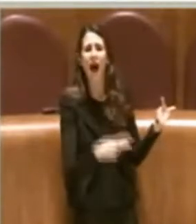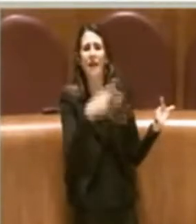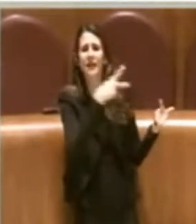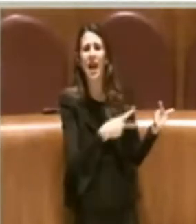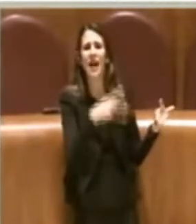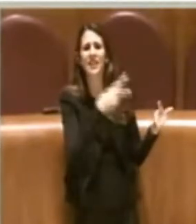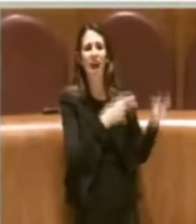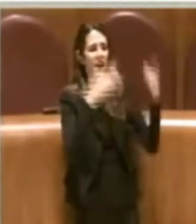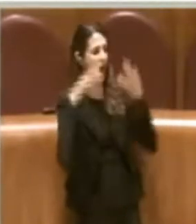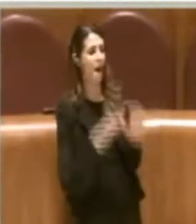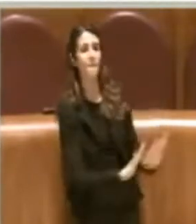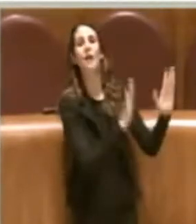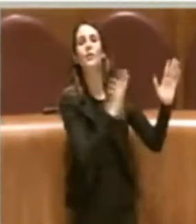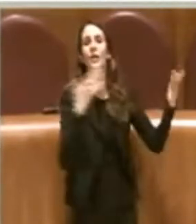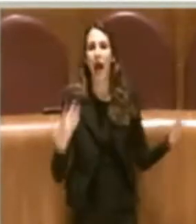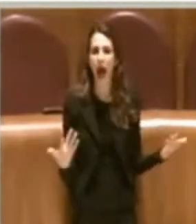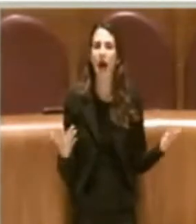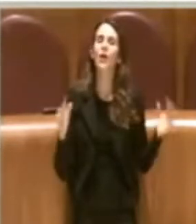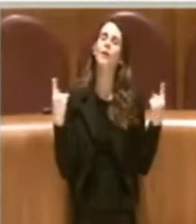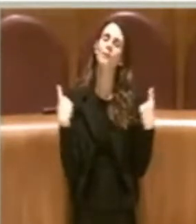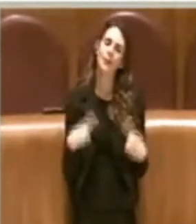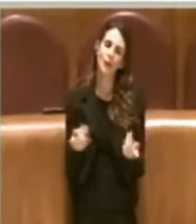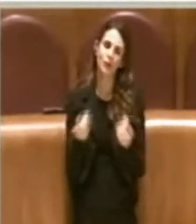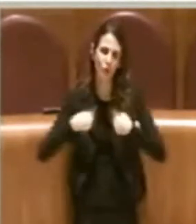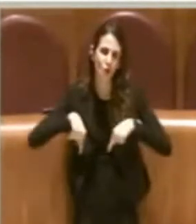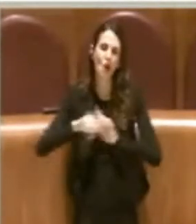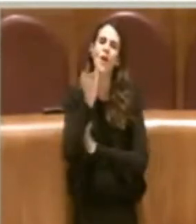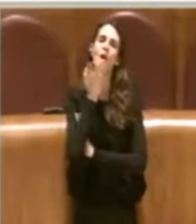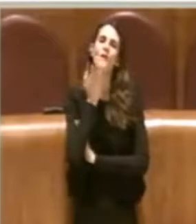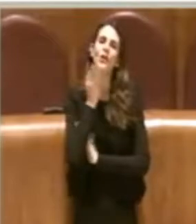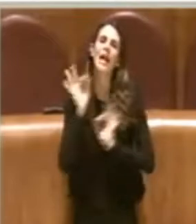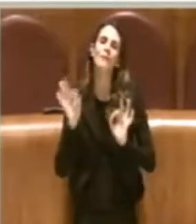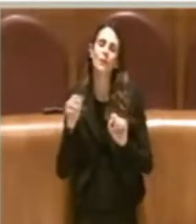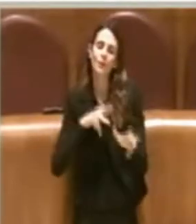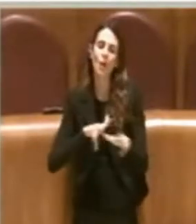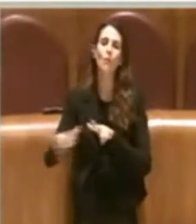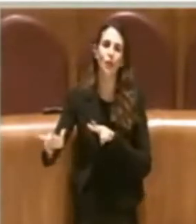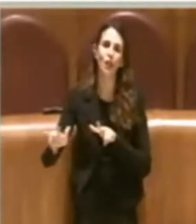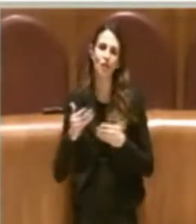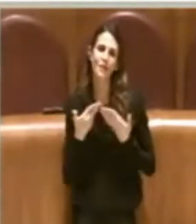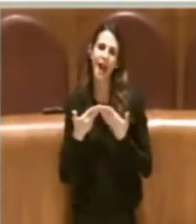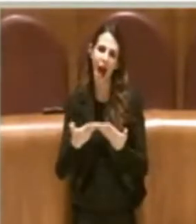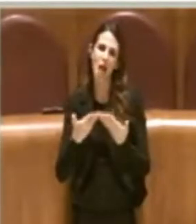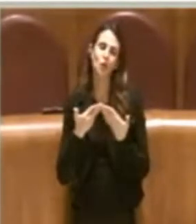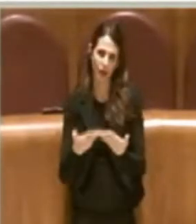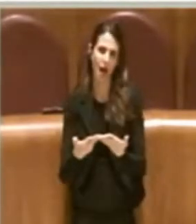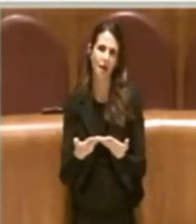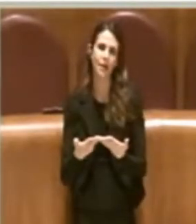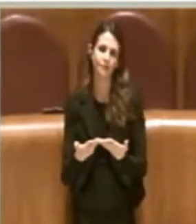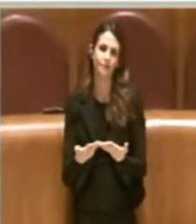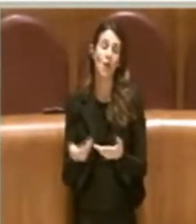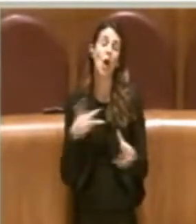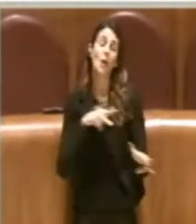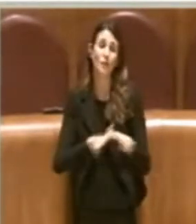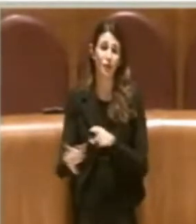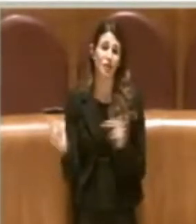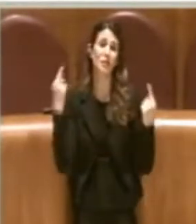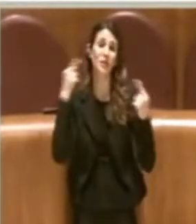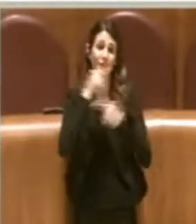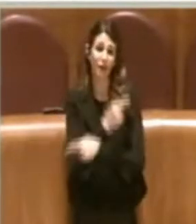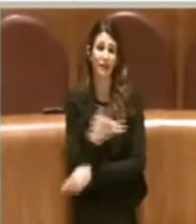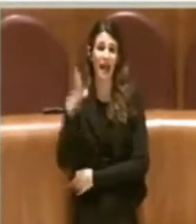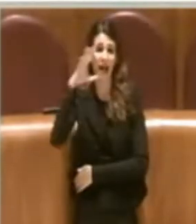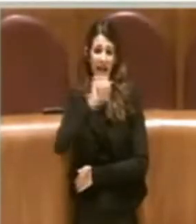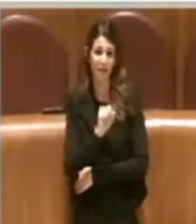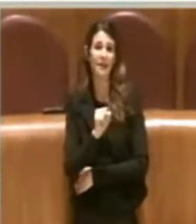una mano ai municipi, che spesso fanno molta fatica a reperire queste informazioni, a capire come stanno veramente